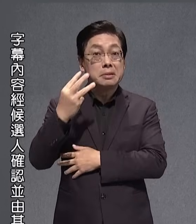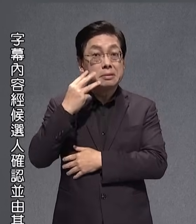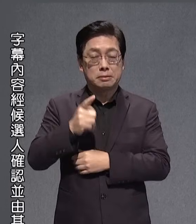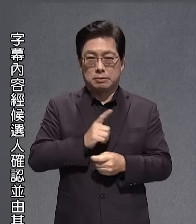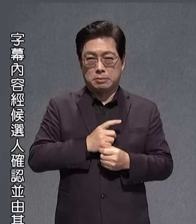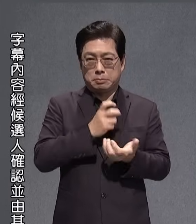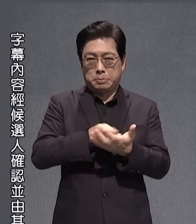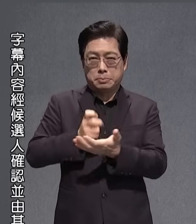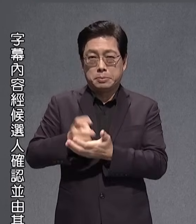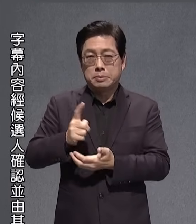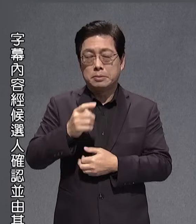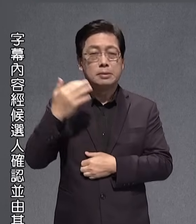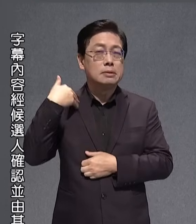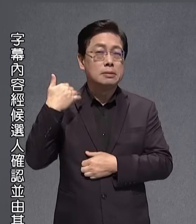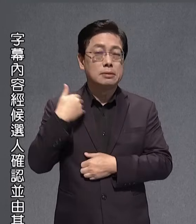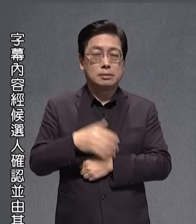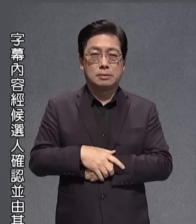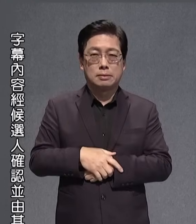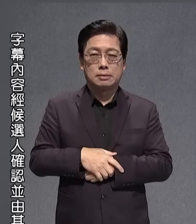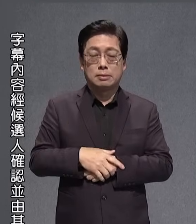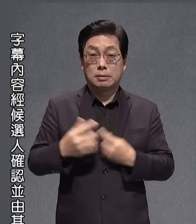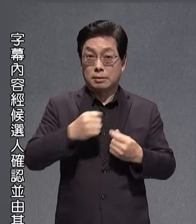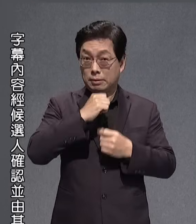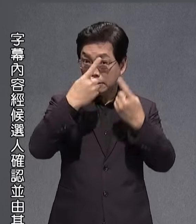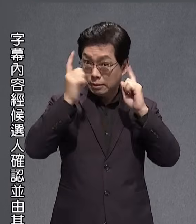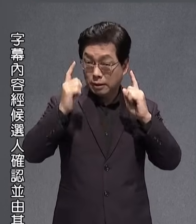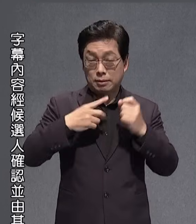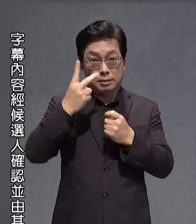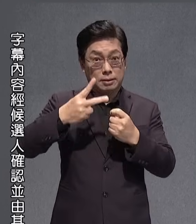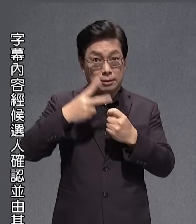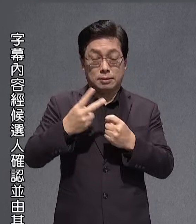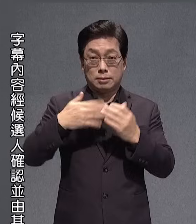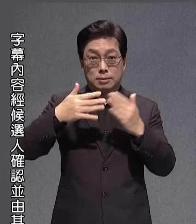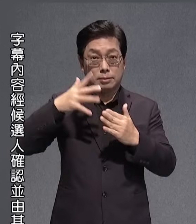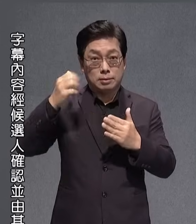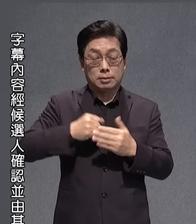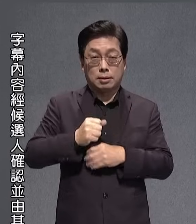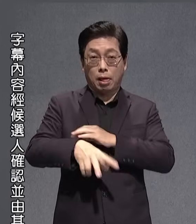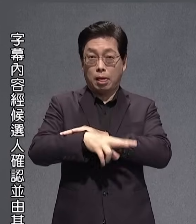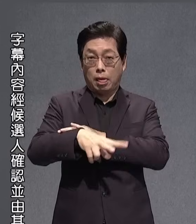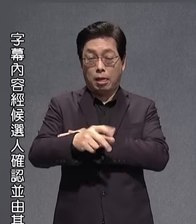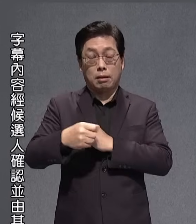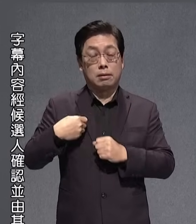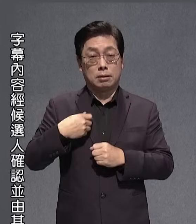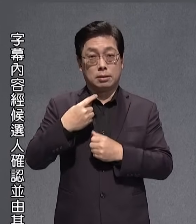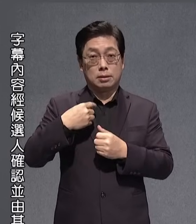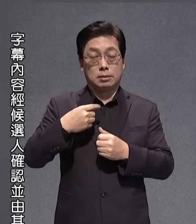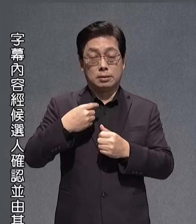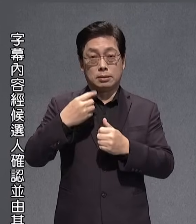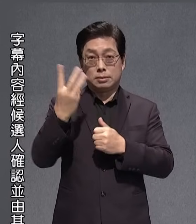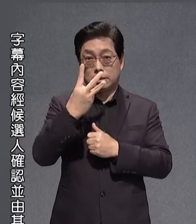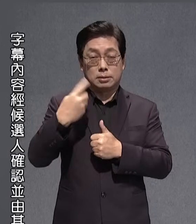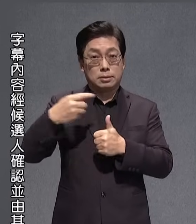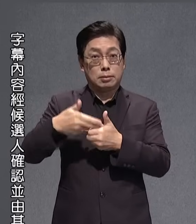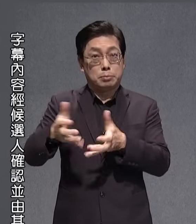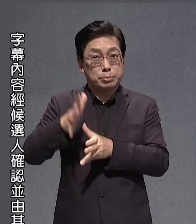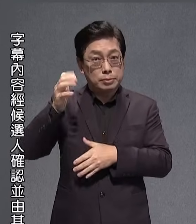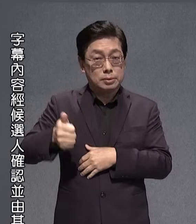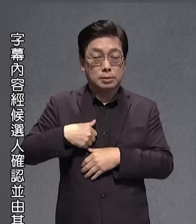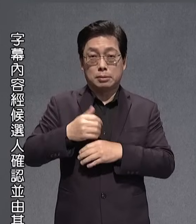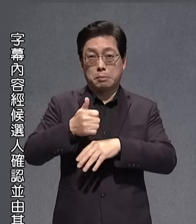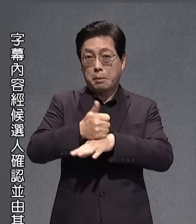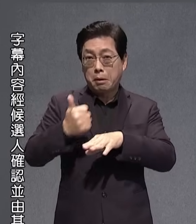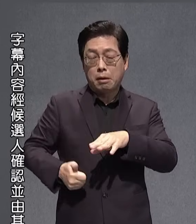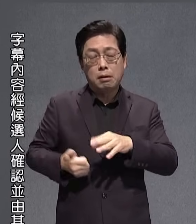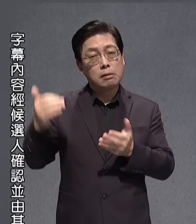管案，我们很难理解可以让台湾大学两年没有校长，搞掉三个教育部长，无法理解他们到底在干